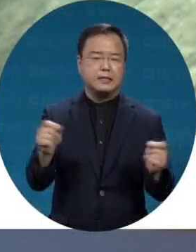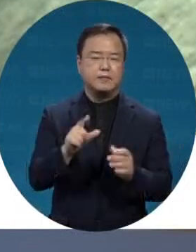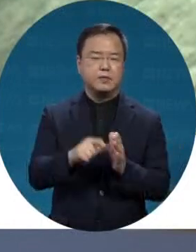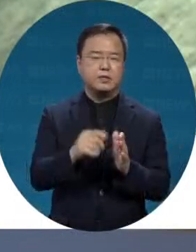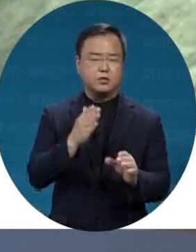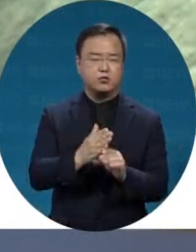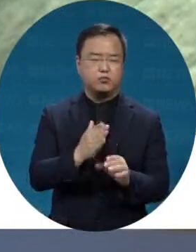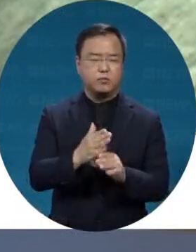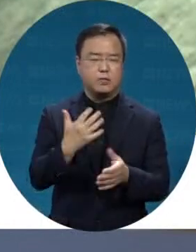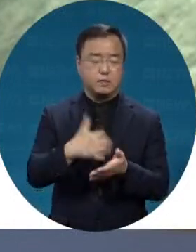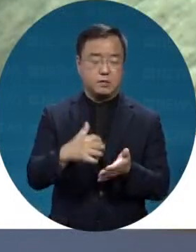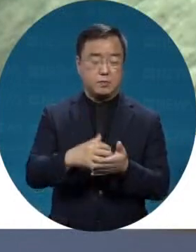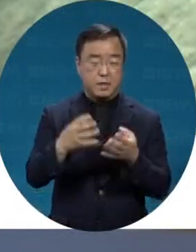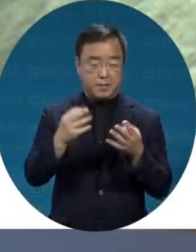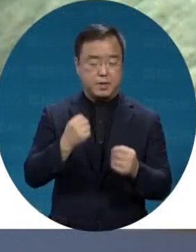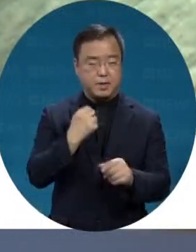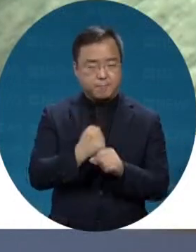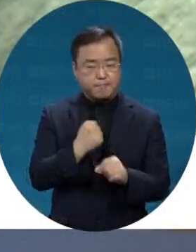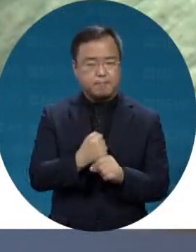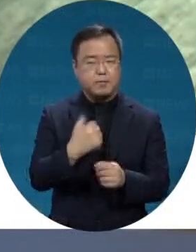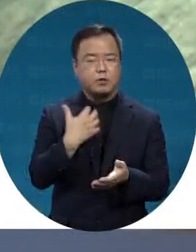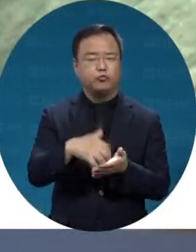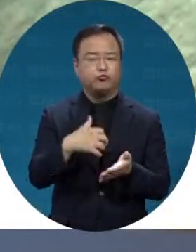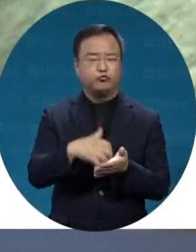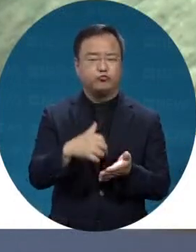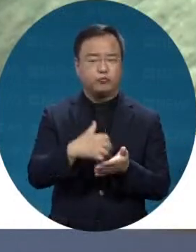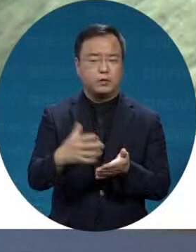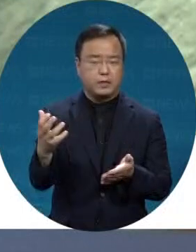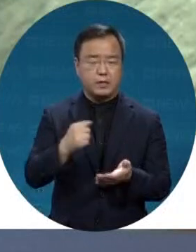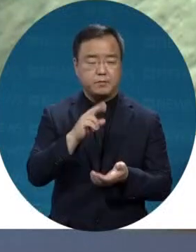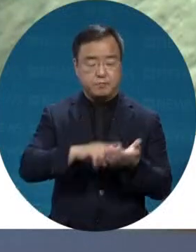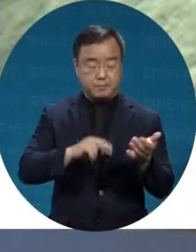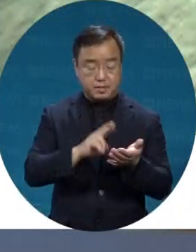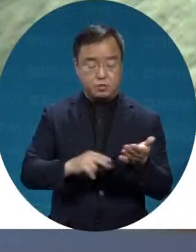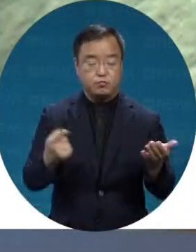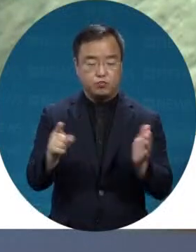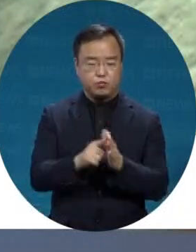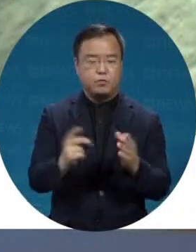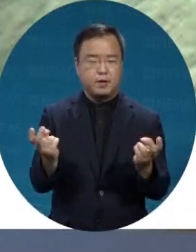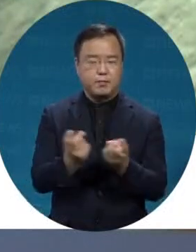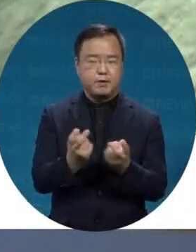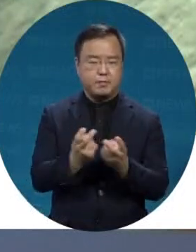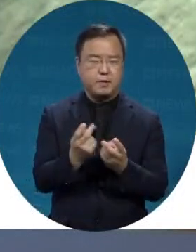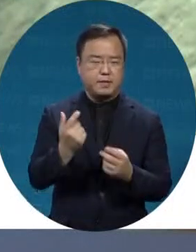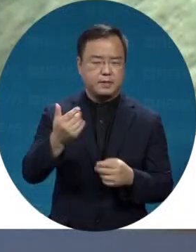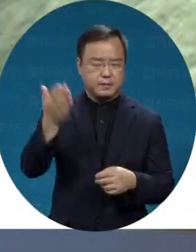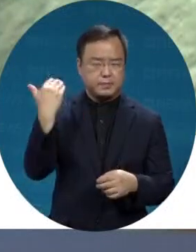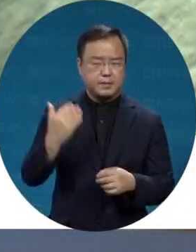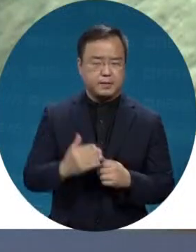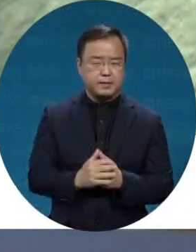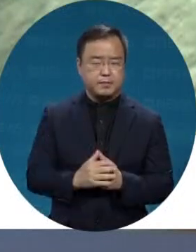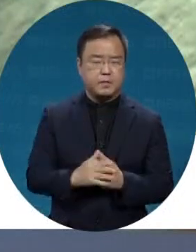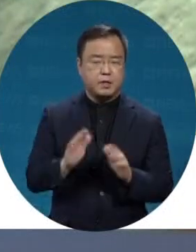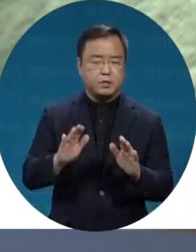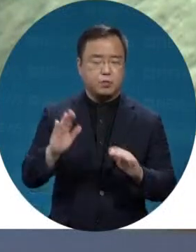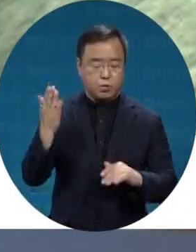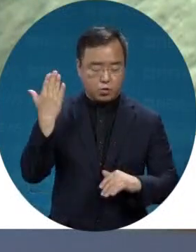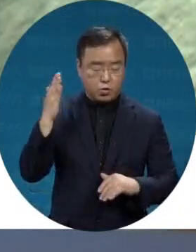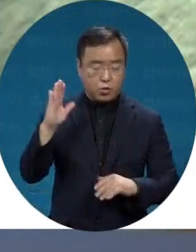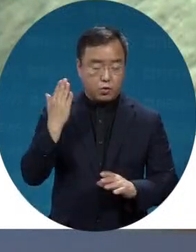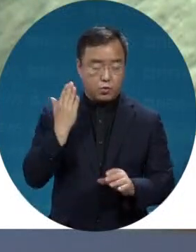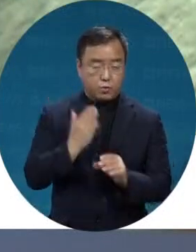많은 양을 찍어내서 수량으로 매출을 올리기 위한 방법이었을 때는 그렇게 나오는데요 최근에